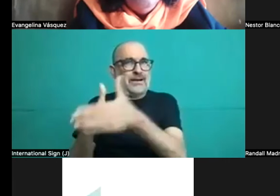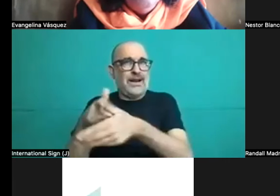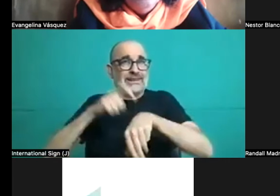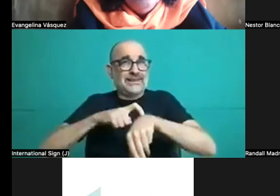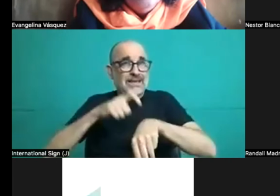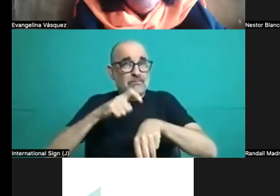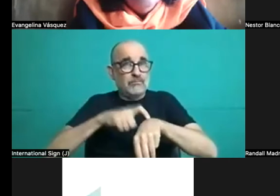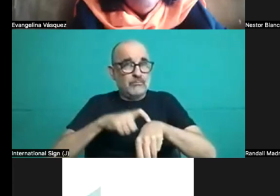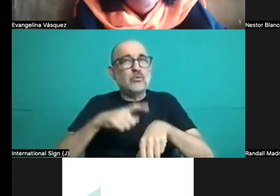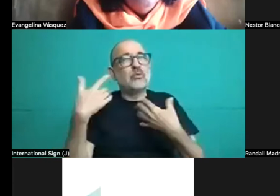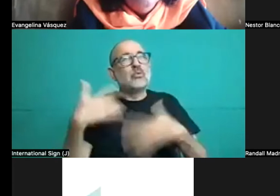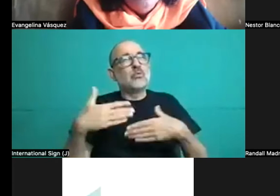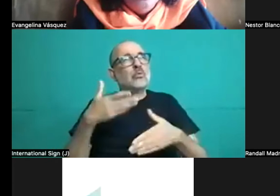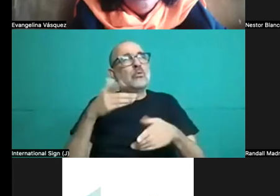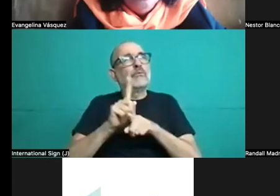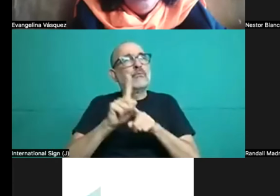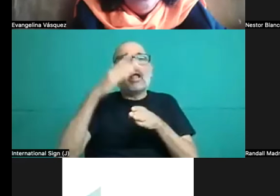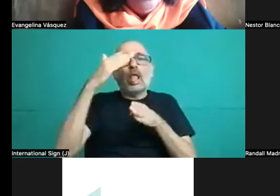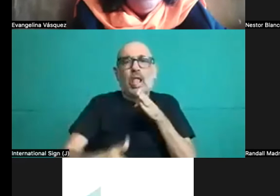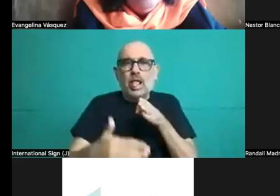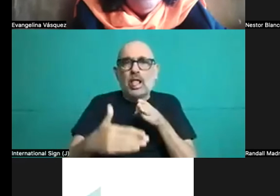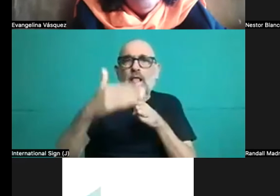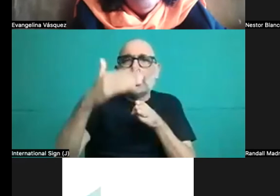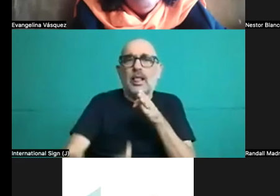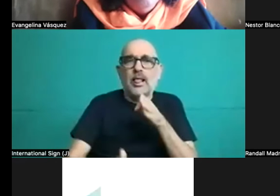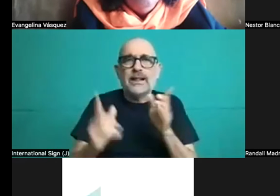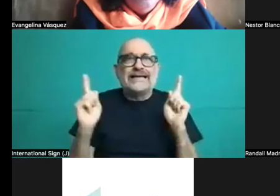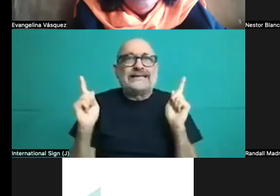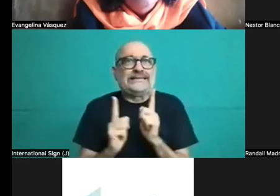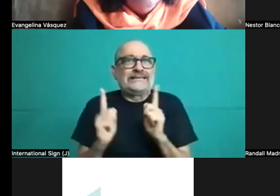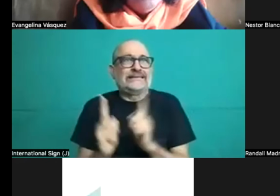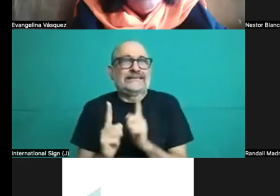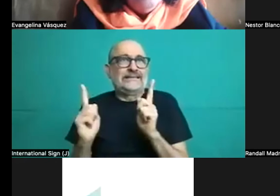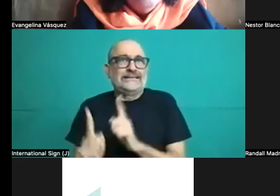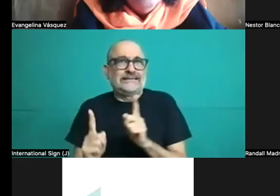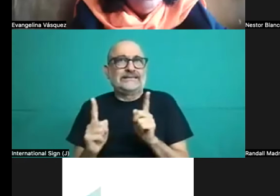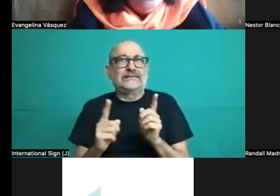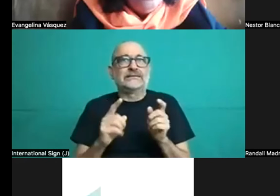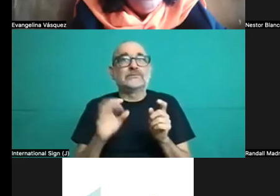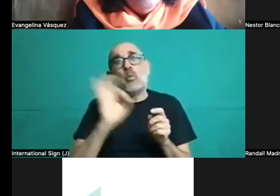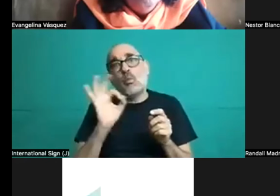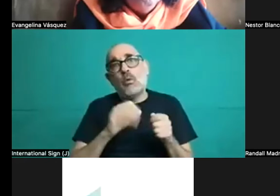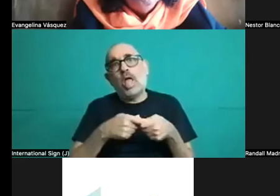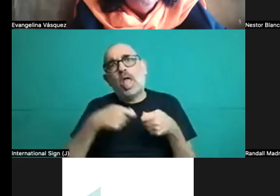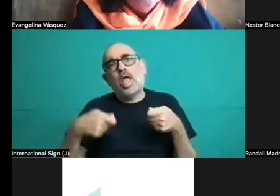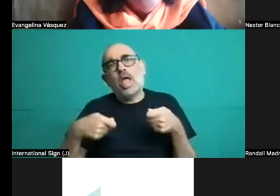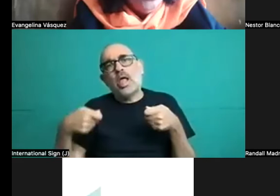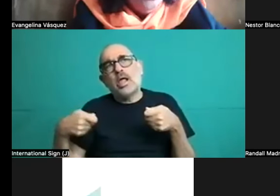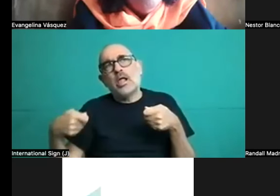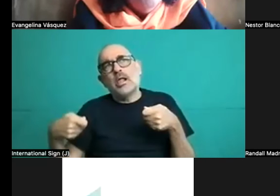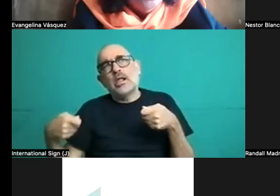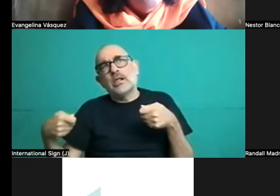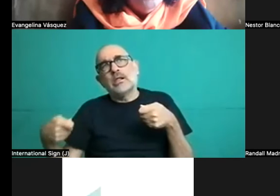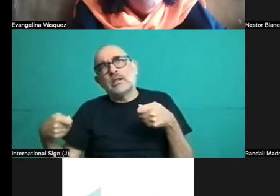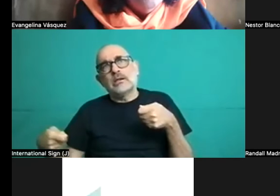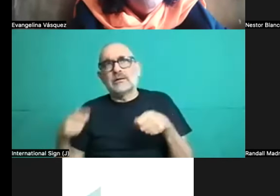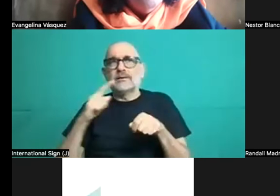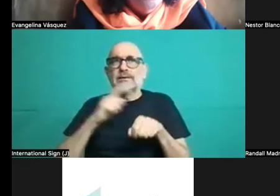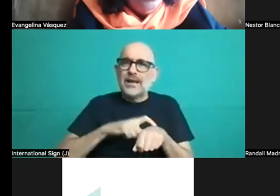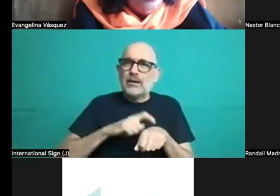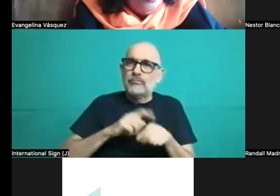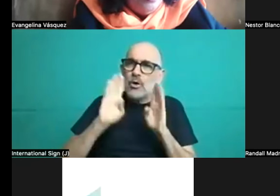très long et les temps de prise en charge très courts. Ils n'aident pas du tout. Ce sont des